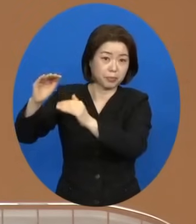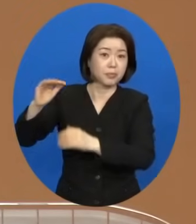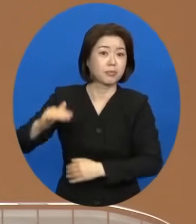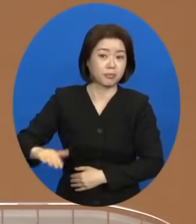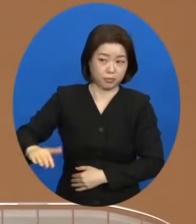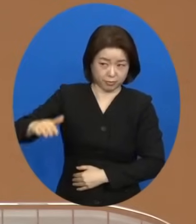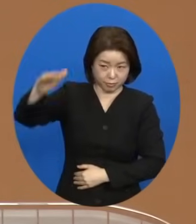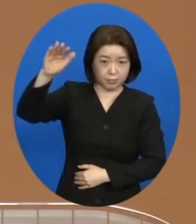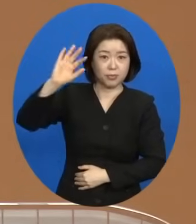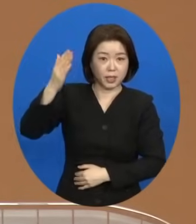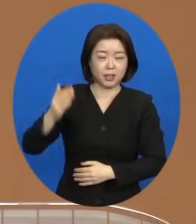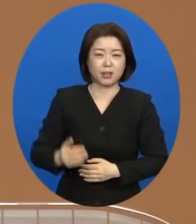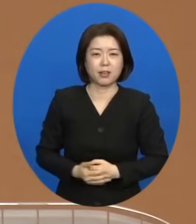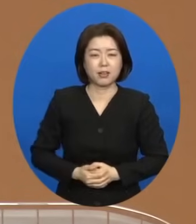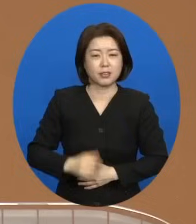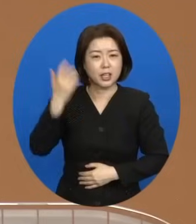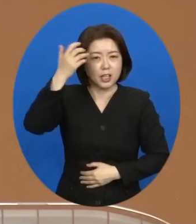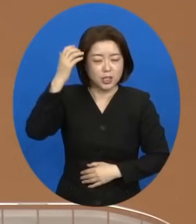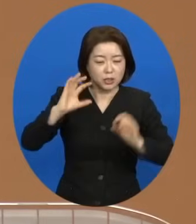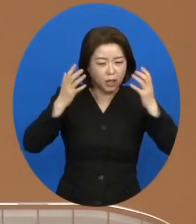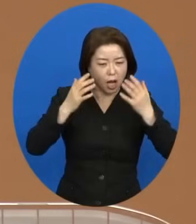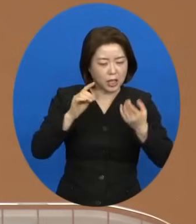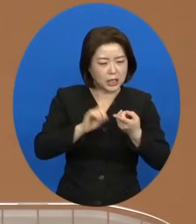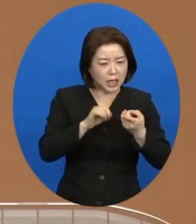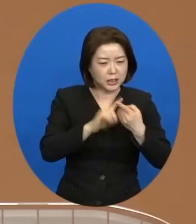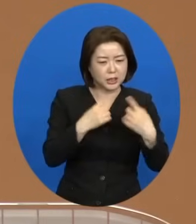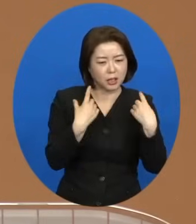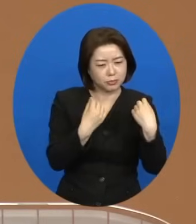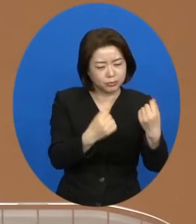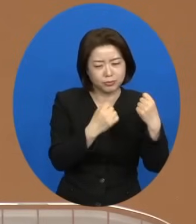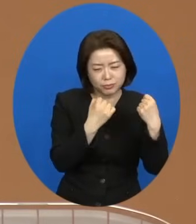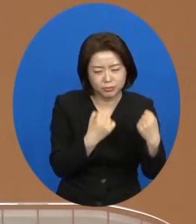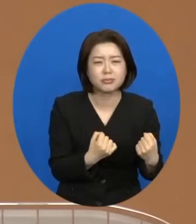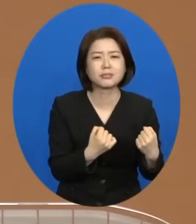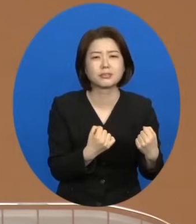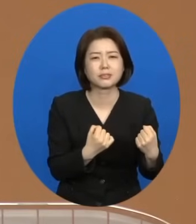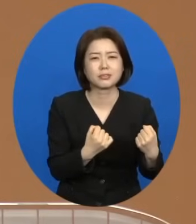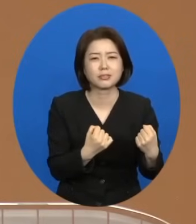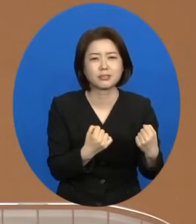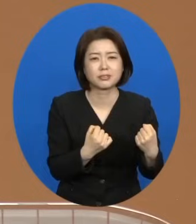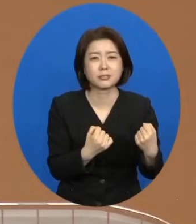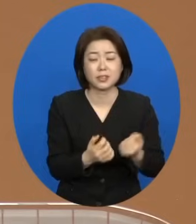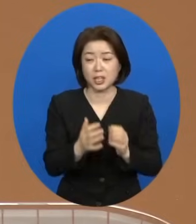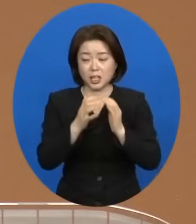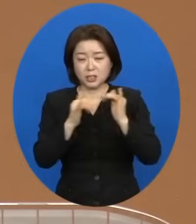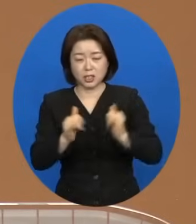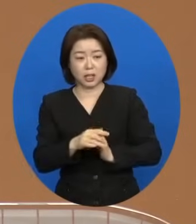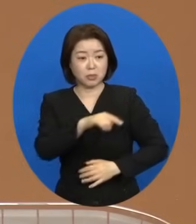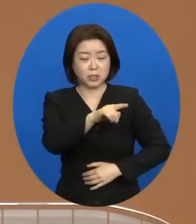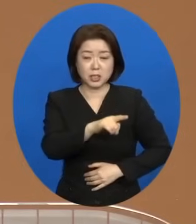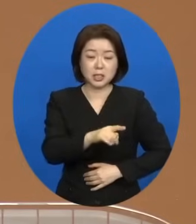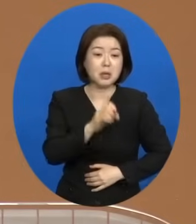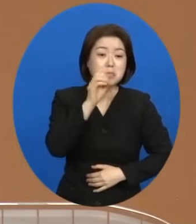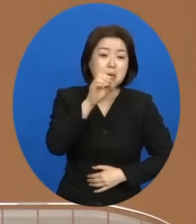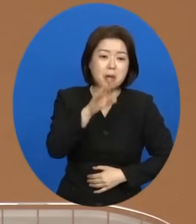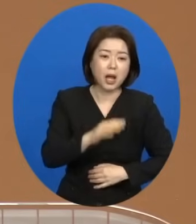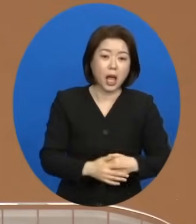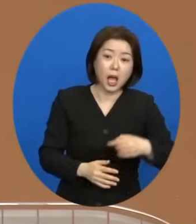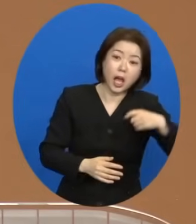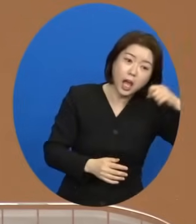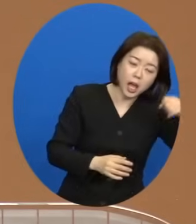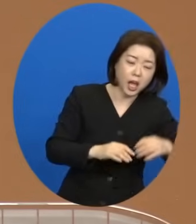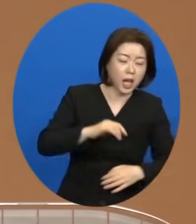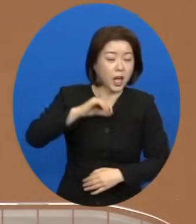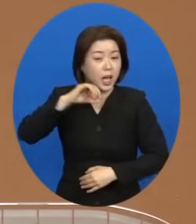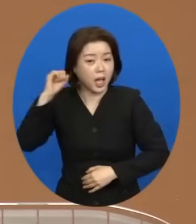이들은 영적인 어린아이에 계속 머물러 있어서 사람들에게 속는다는 것입니다이 얘기하면 저에게 속고